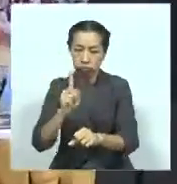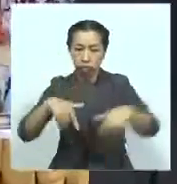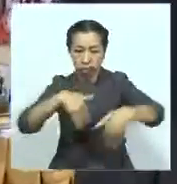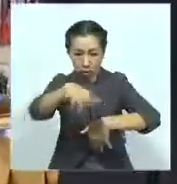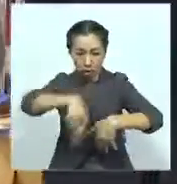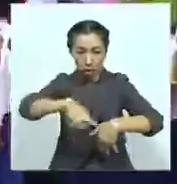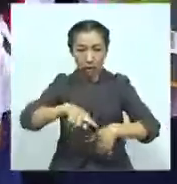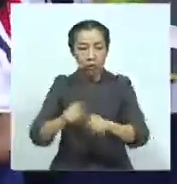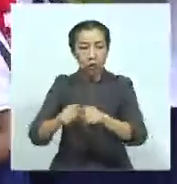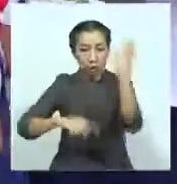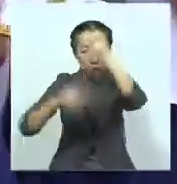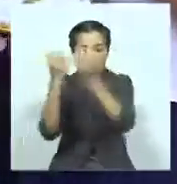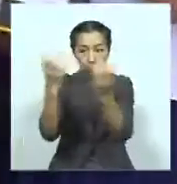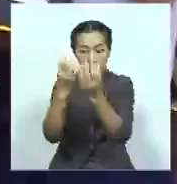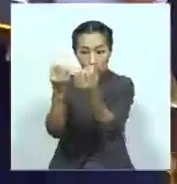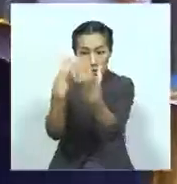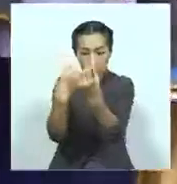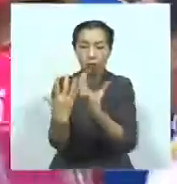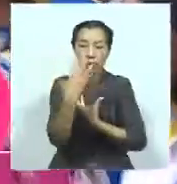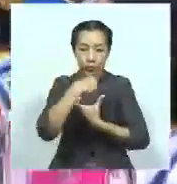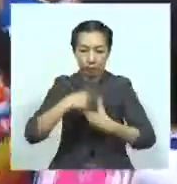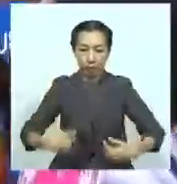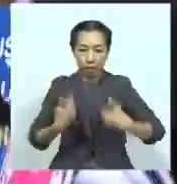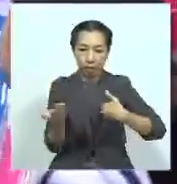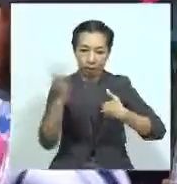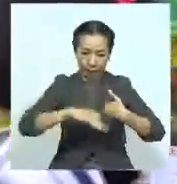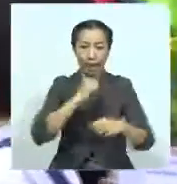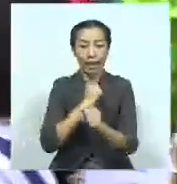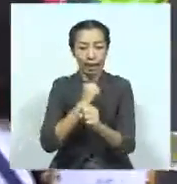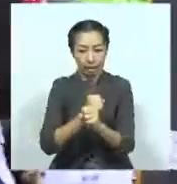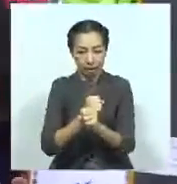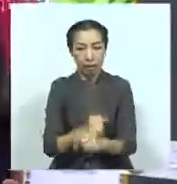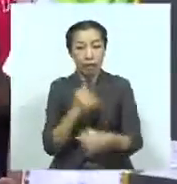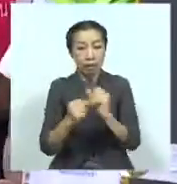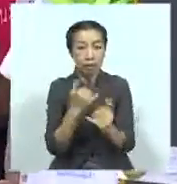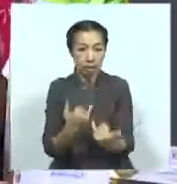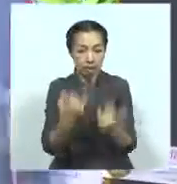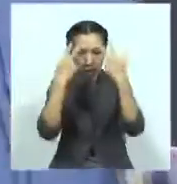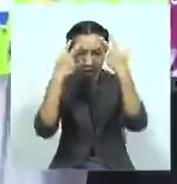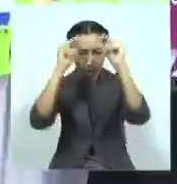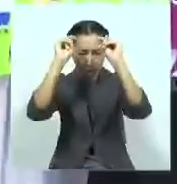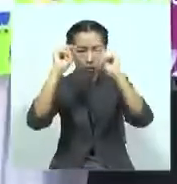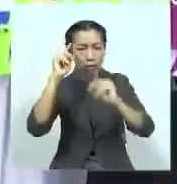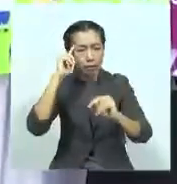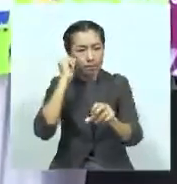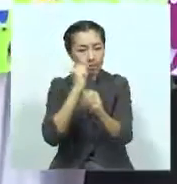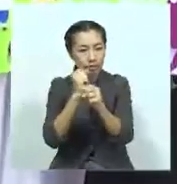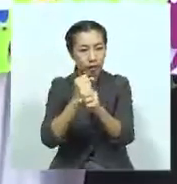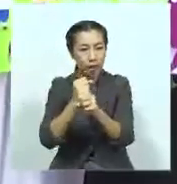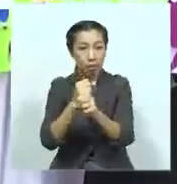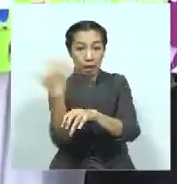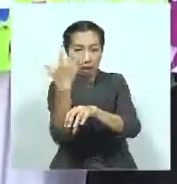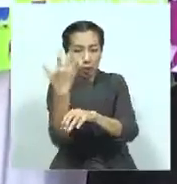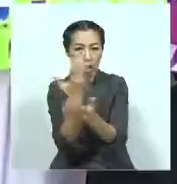หลักธรรมคำสอนทางพระพุทธศาสนามาประพฤติปฏิบัติปีนี้นายกรัฐมนตรีจะทำเป็นสปอตโทร